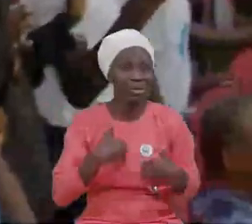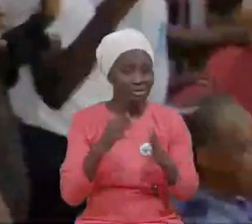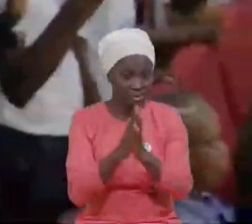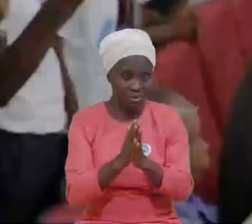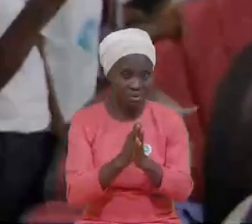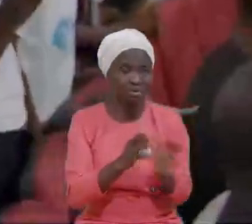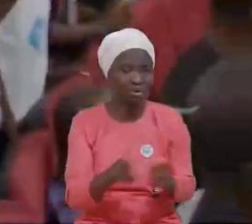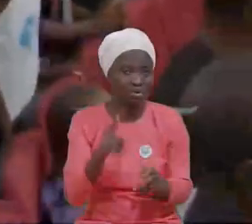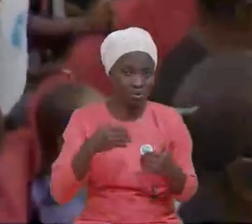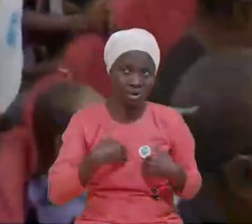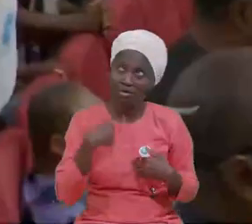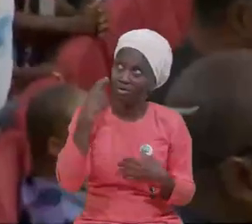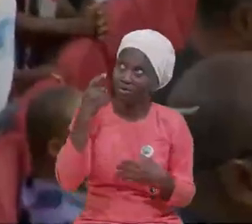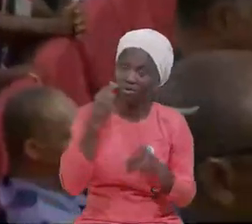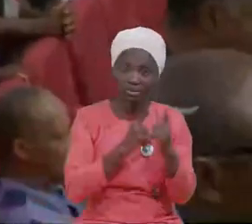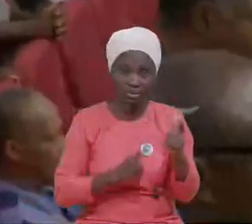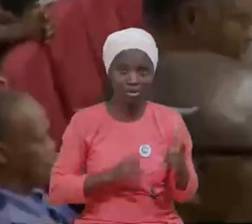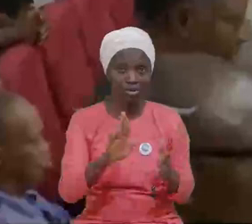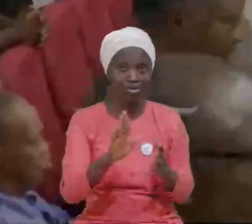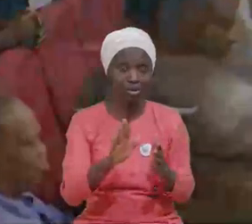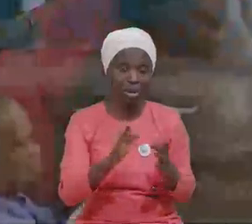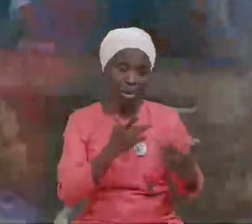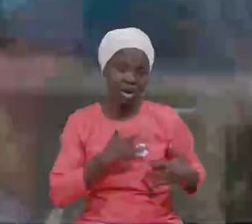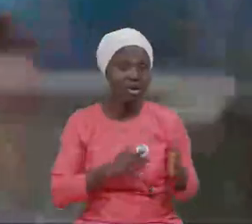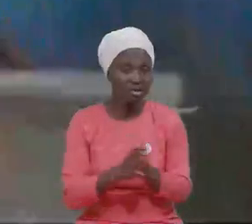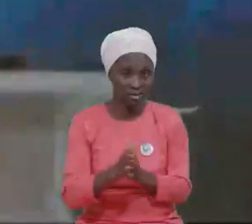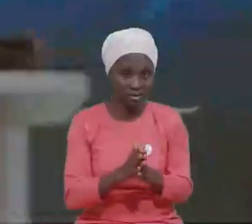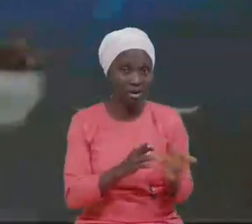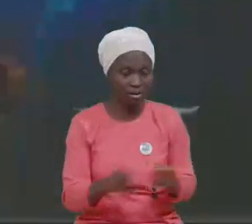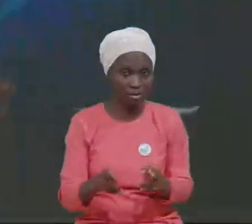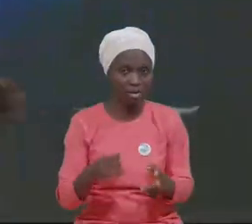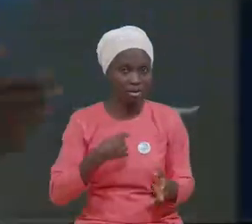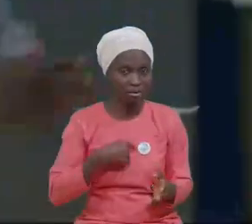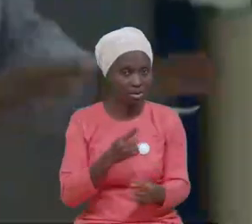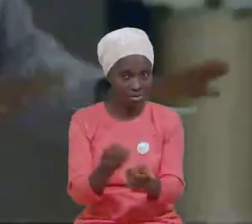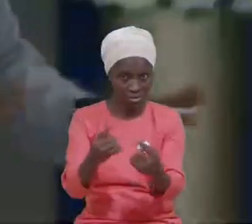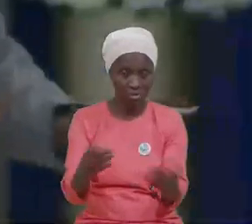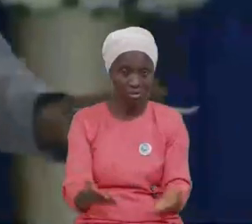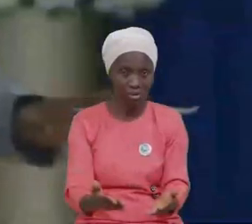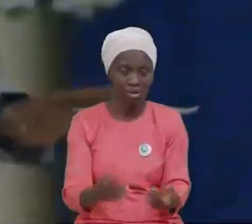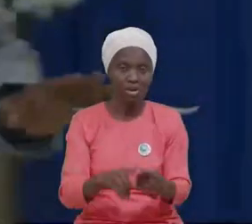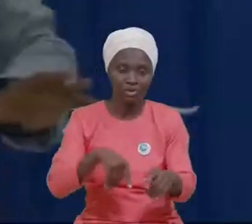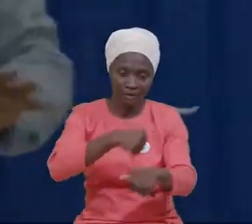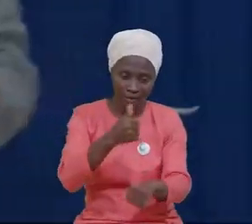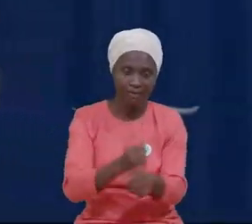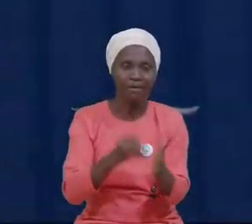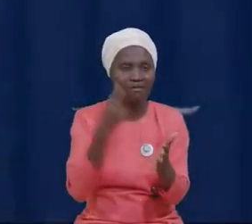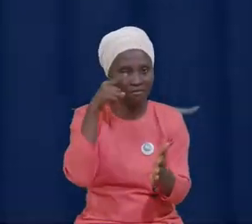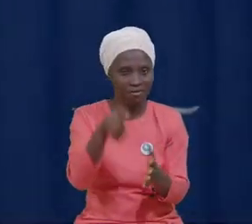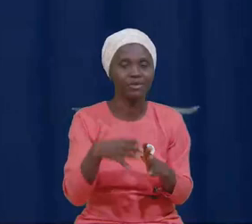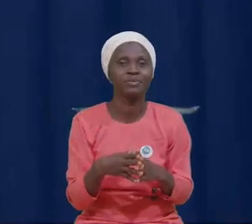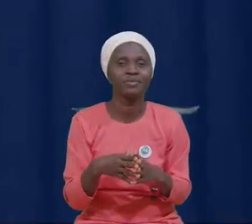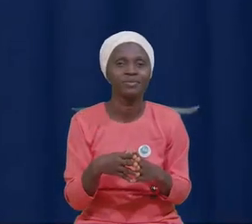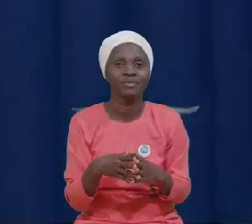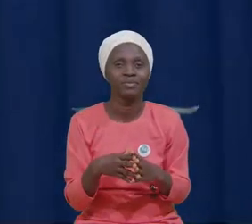Tu as déjà prié, tu as dit, exprimé tes désirs à Dieu. Et je viens sceller ça